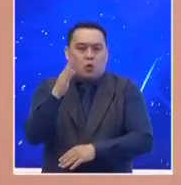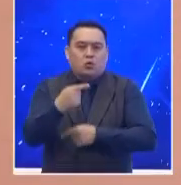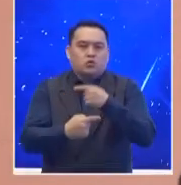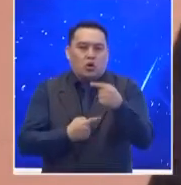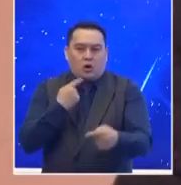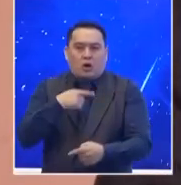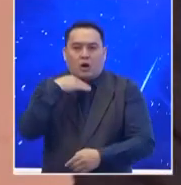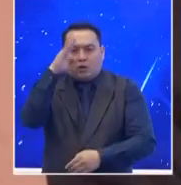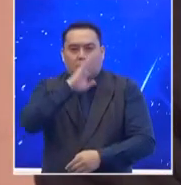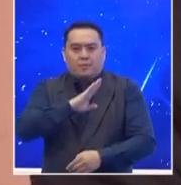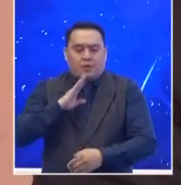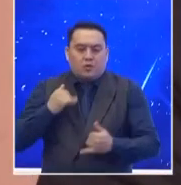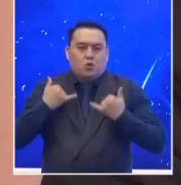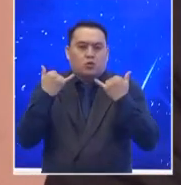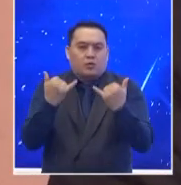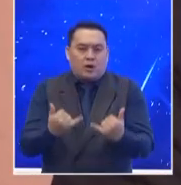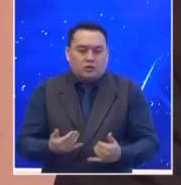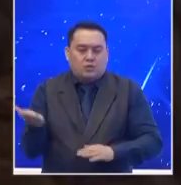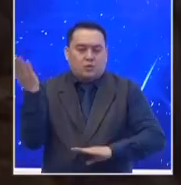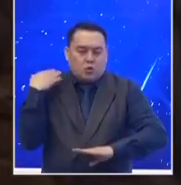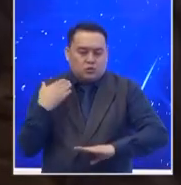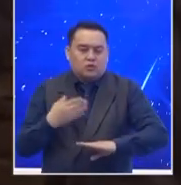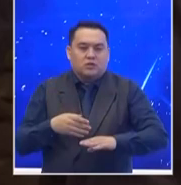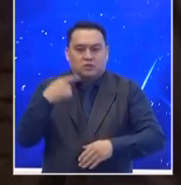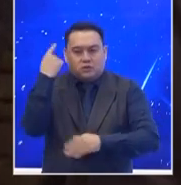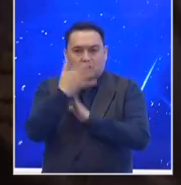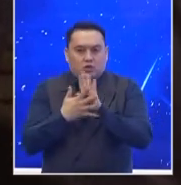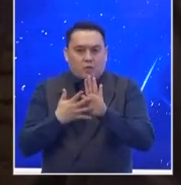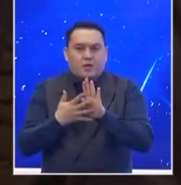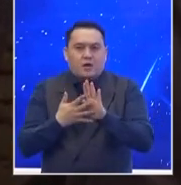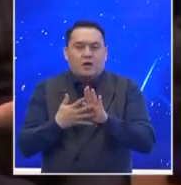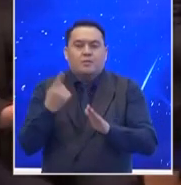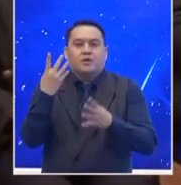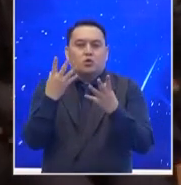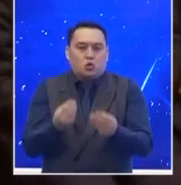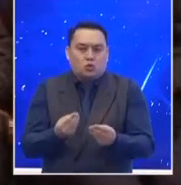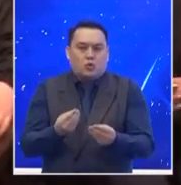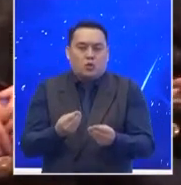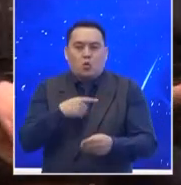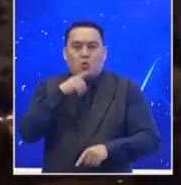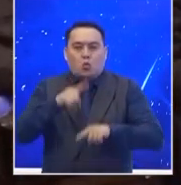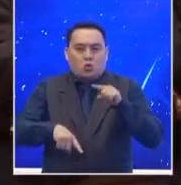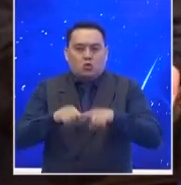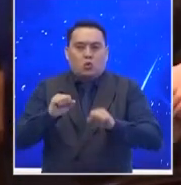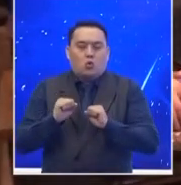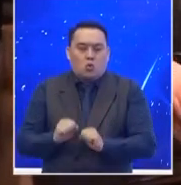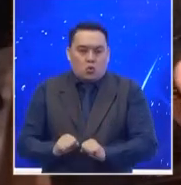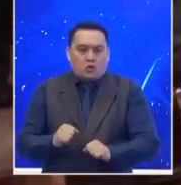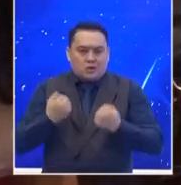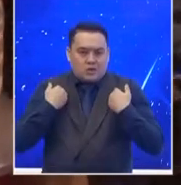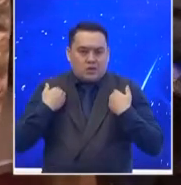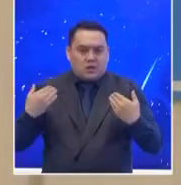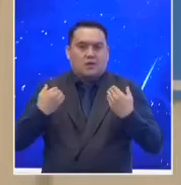үшін ата-бабалар тарту еткен сый. Мұны бұл оқушылар жақсы түсінеді. Себебі бір күн болса да отан қорғаушылардың қандай